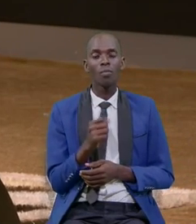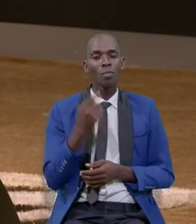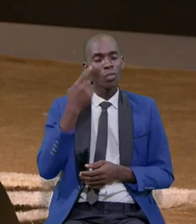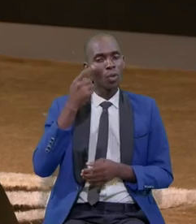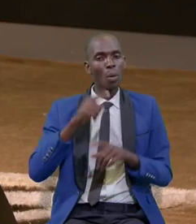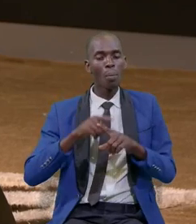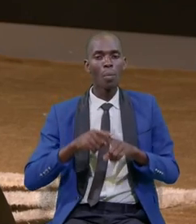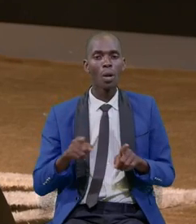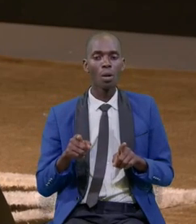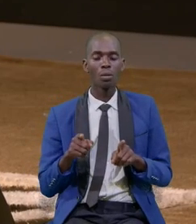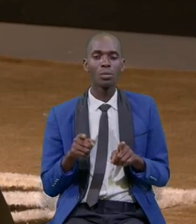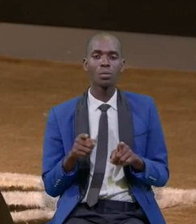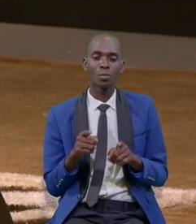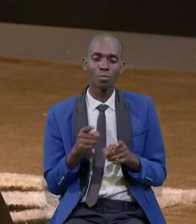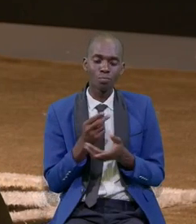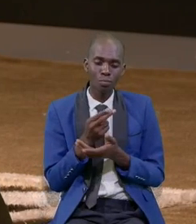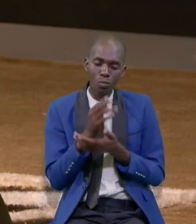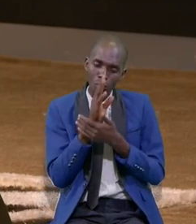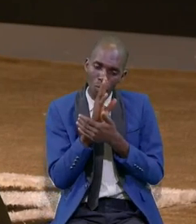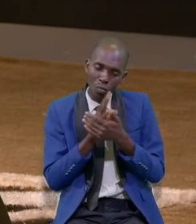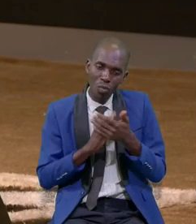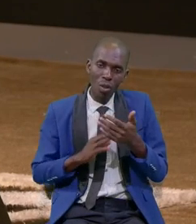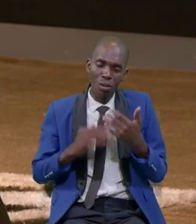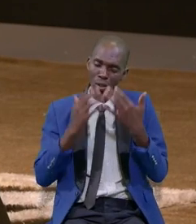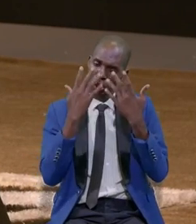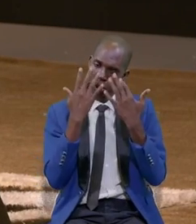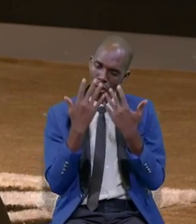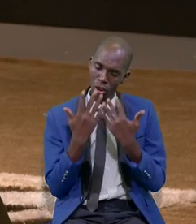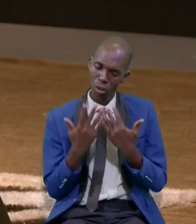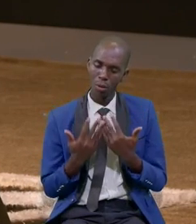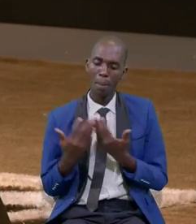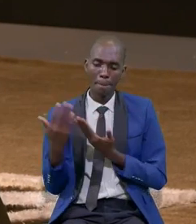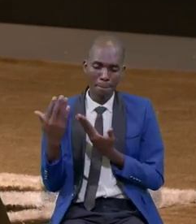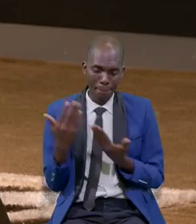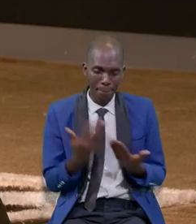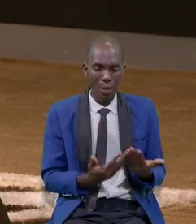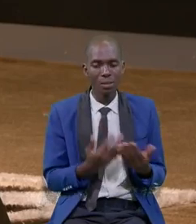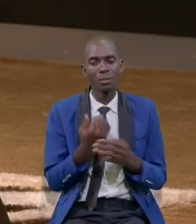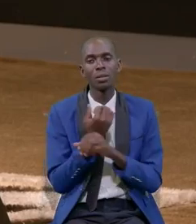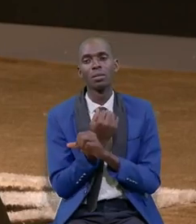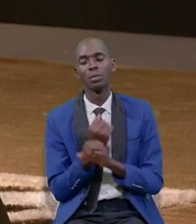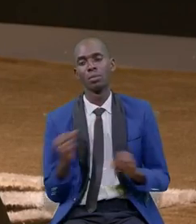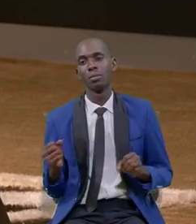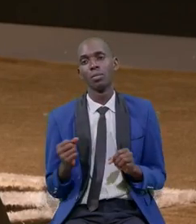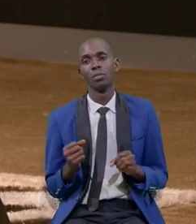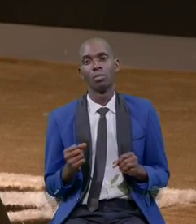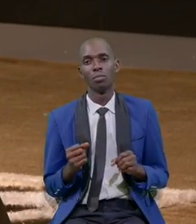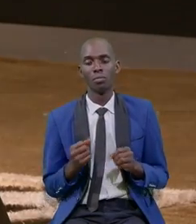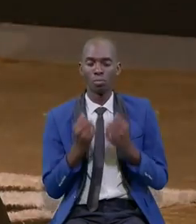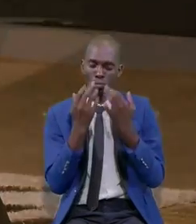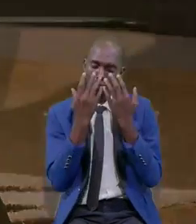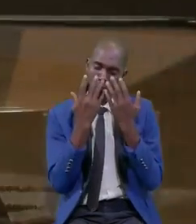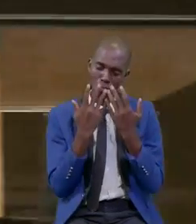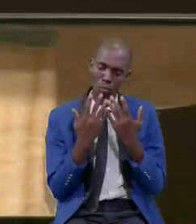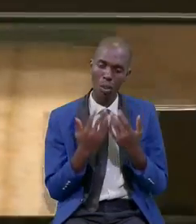en effet, la traitesse selon Dieu produit une repentance à salut. La traitesse